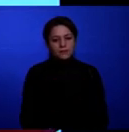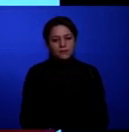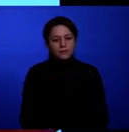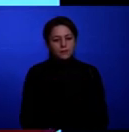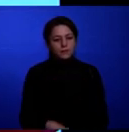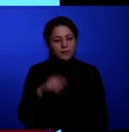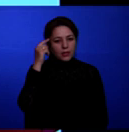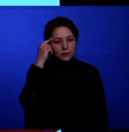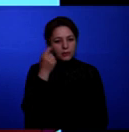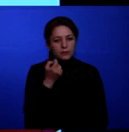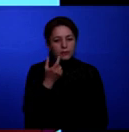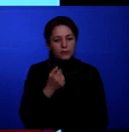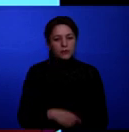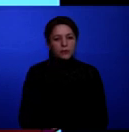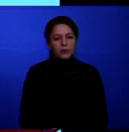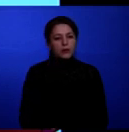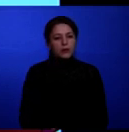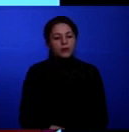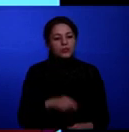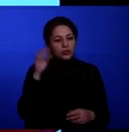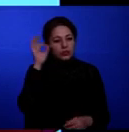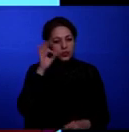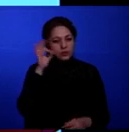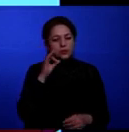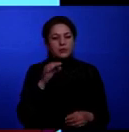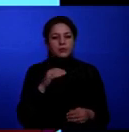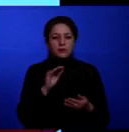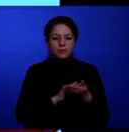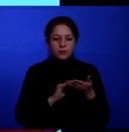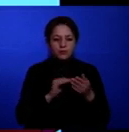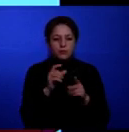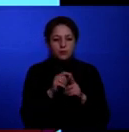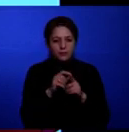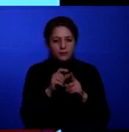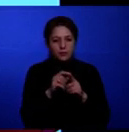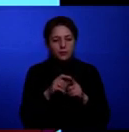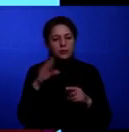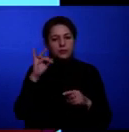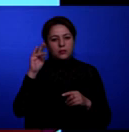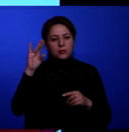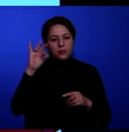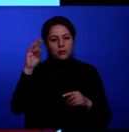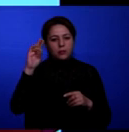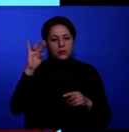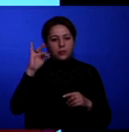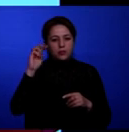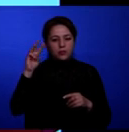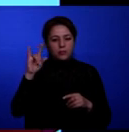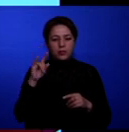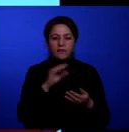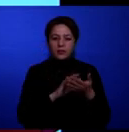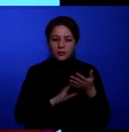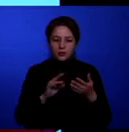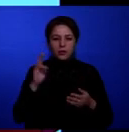подумайте пожалуйста мы очень часто применяем с вами слова синонимы в тексте но иногда